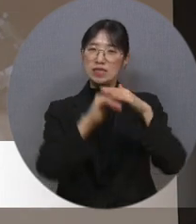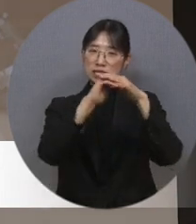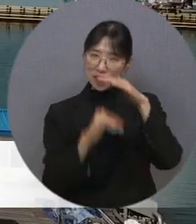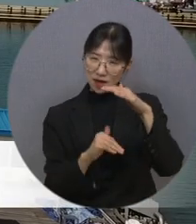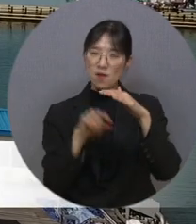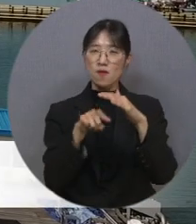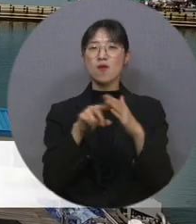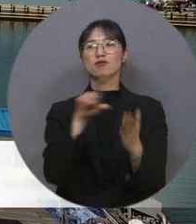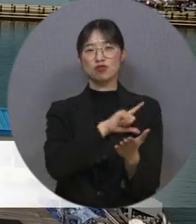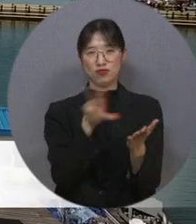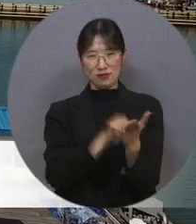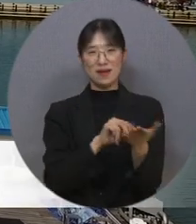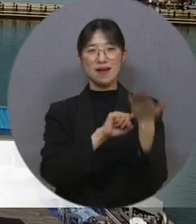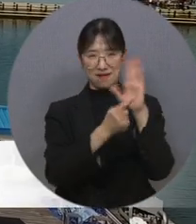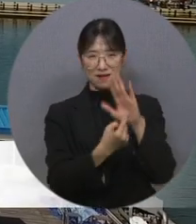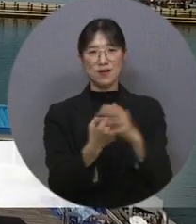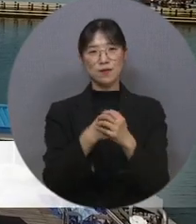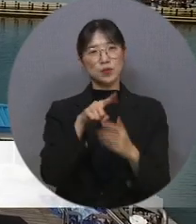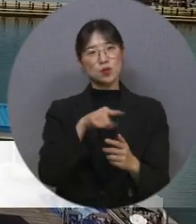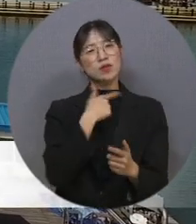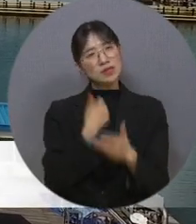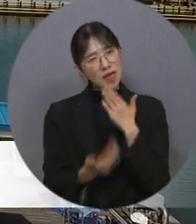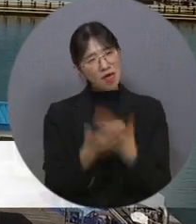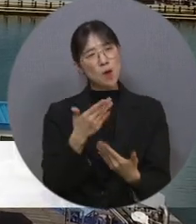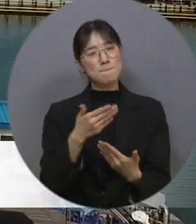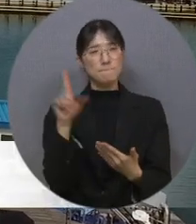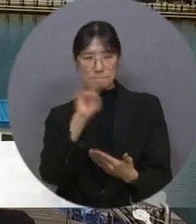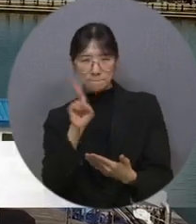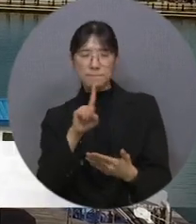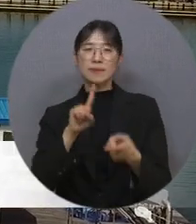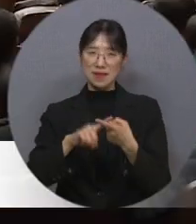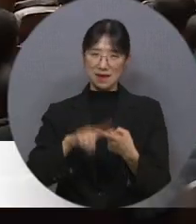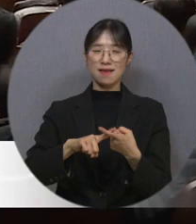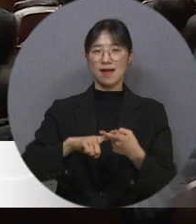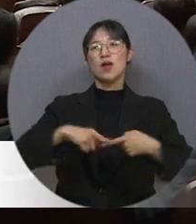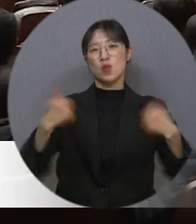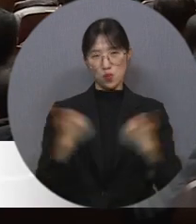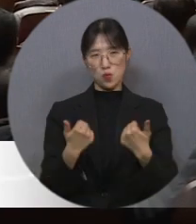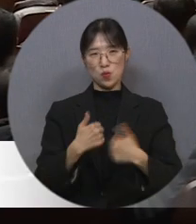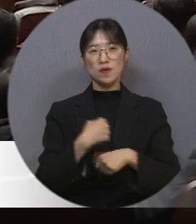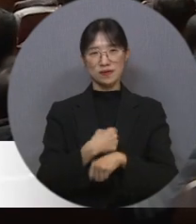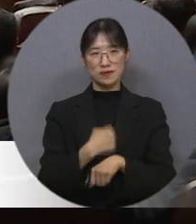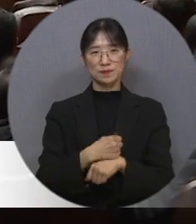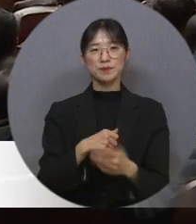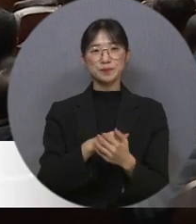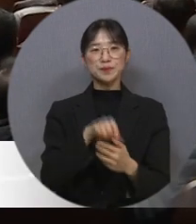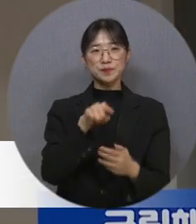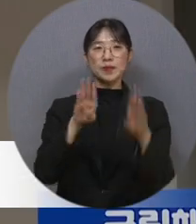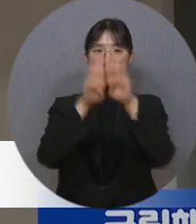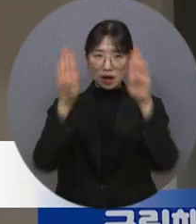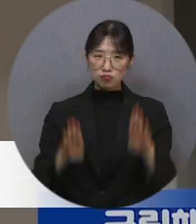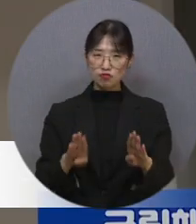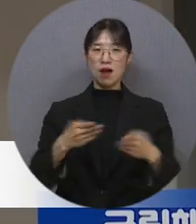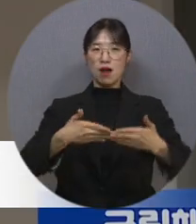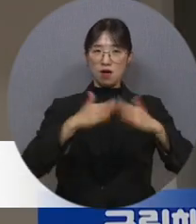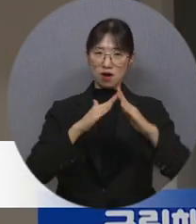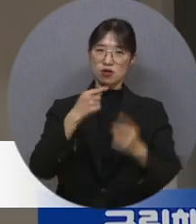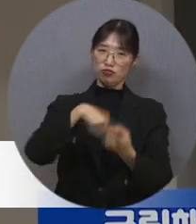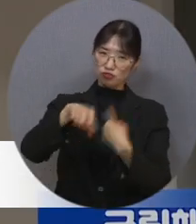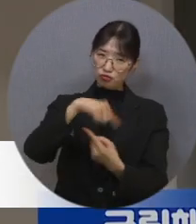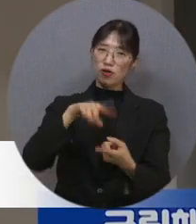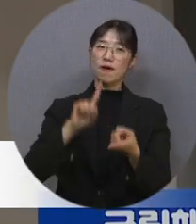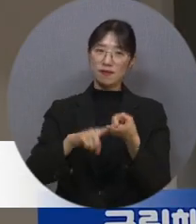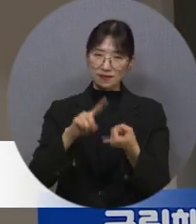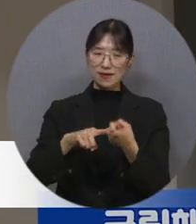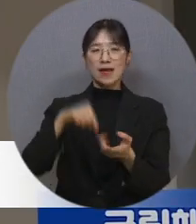주제 강연, 콘텐츠 개발과 체험시설 구성에 관한 종합 토론 등 국립해양수산박물관의 건립과 운영 방향에